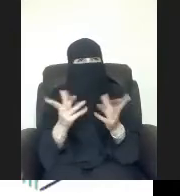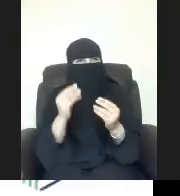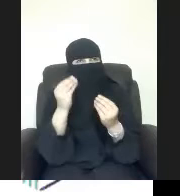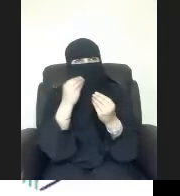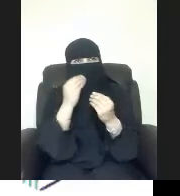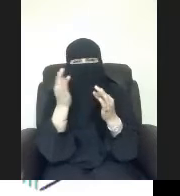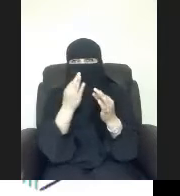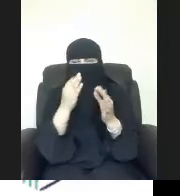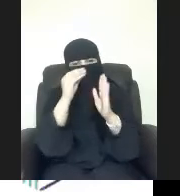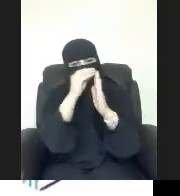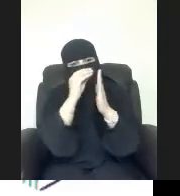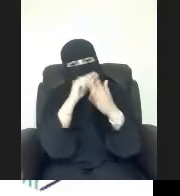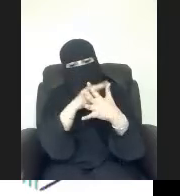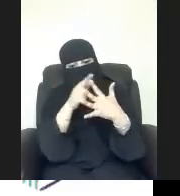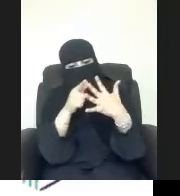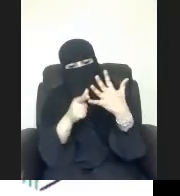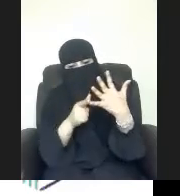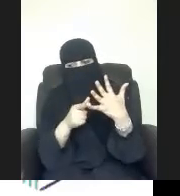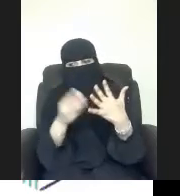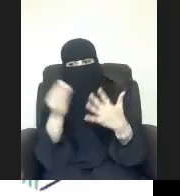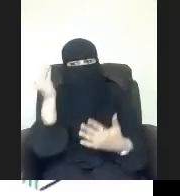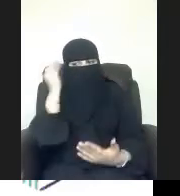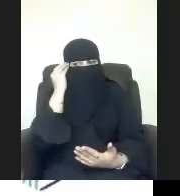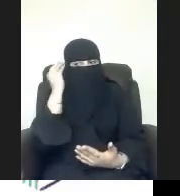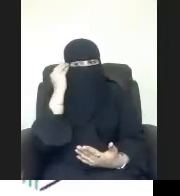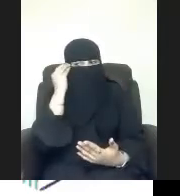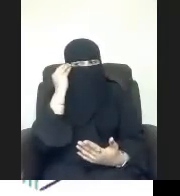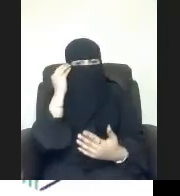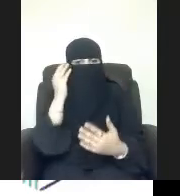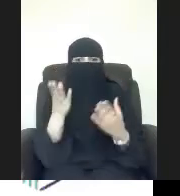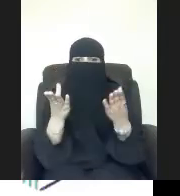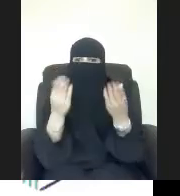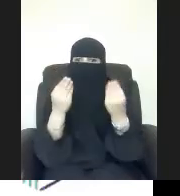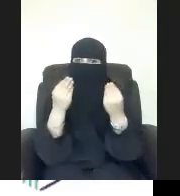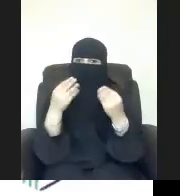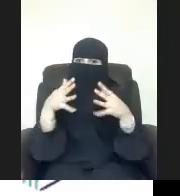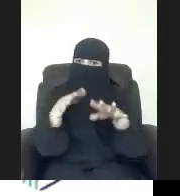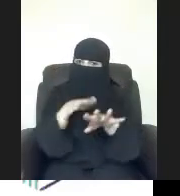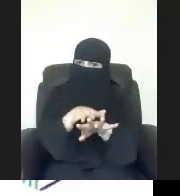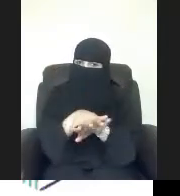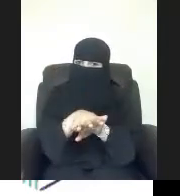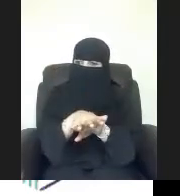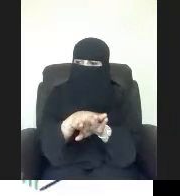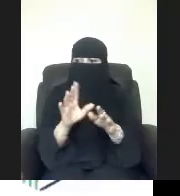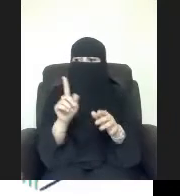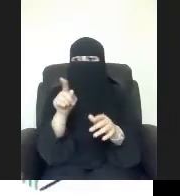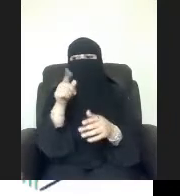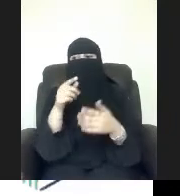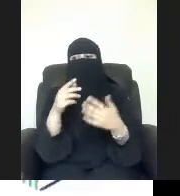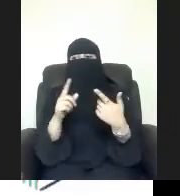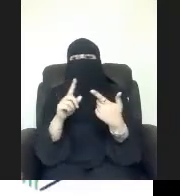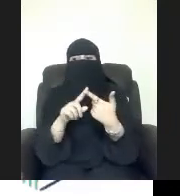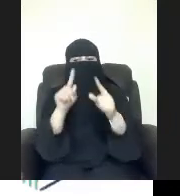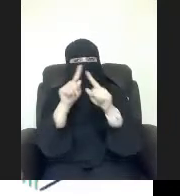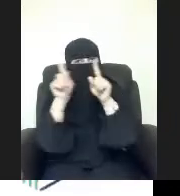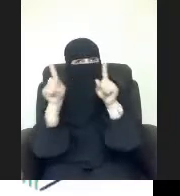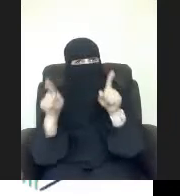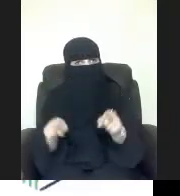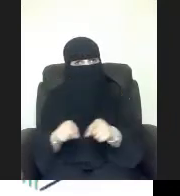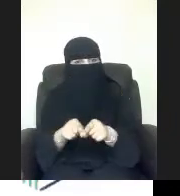اليوم مفهوم التعلم المدمج وما هي نماذجه في القرن 21 وكيف ظهرت